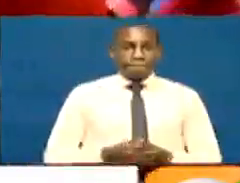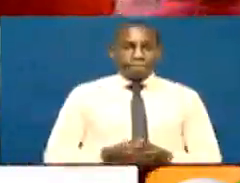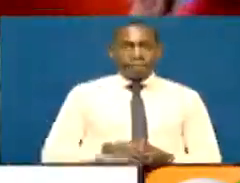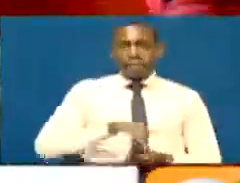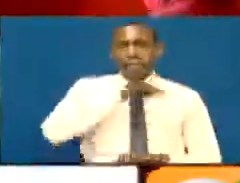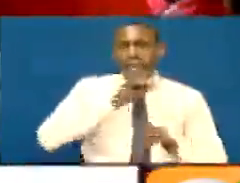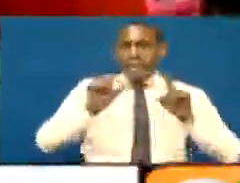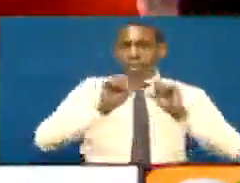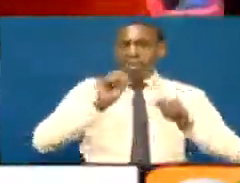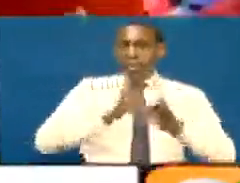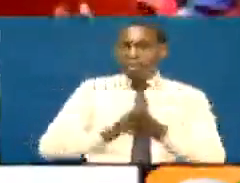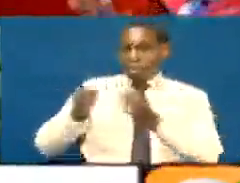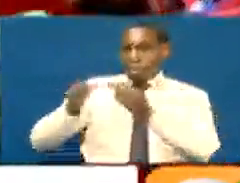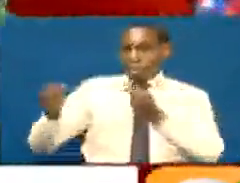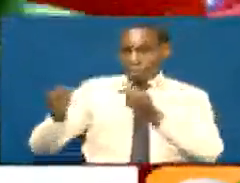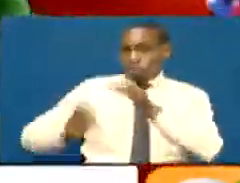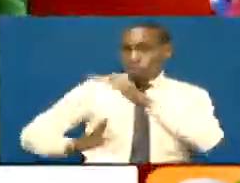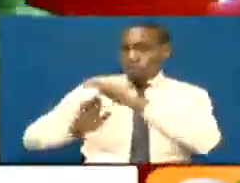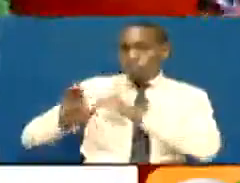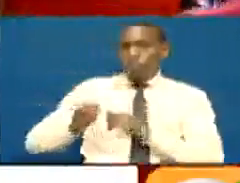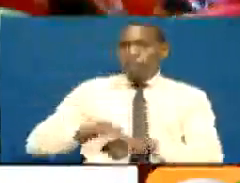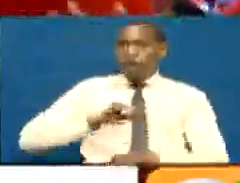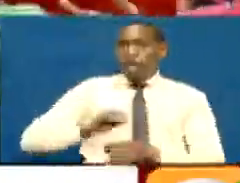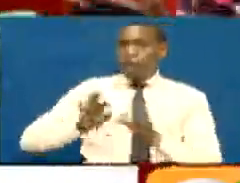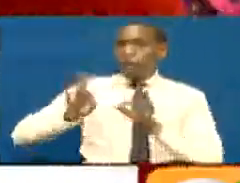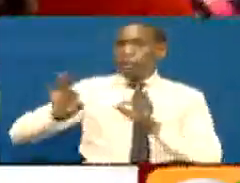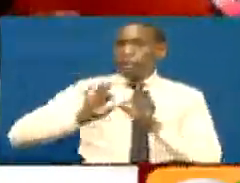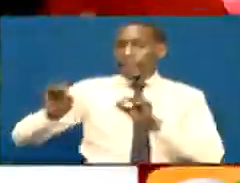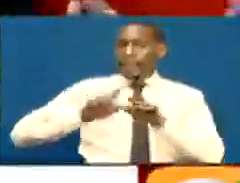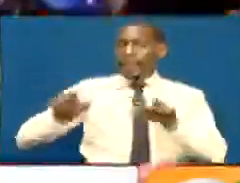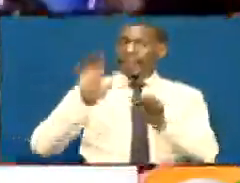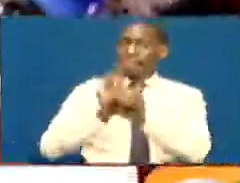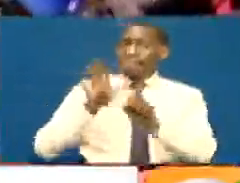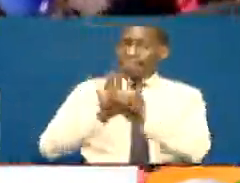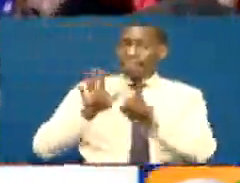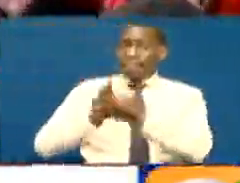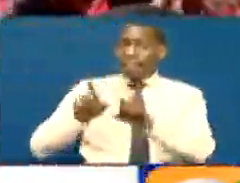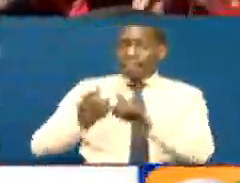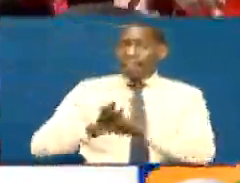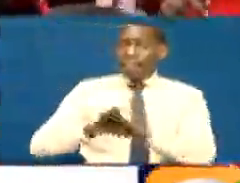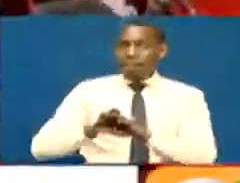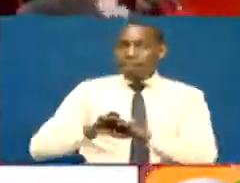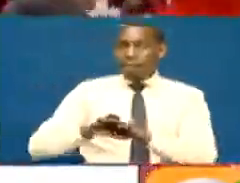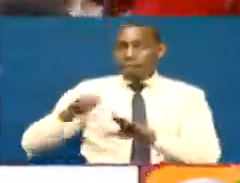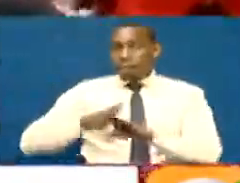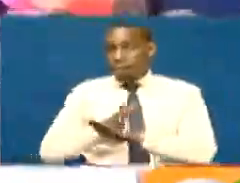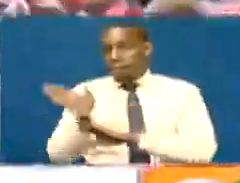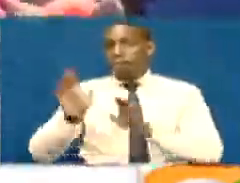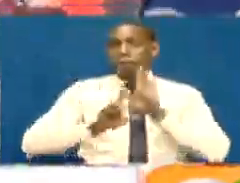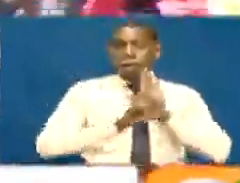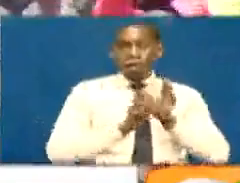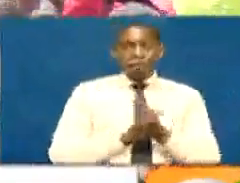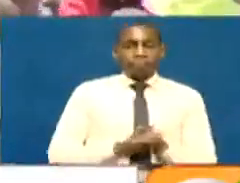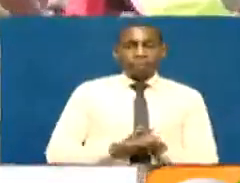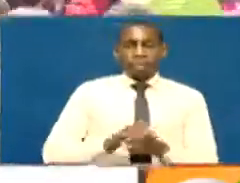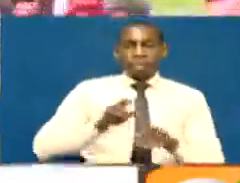Odinga akidai kwamba mpinzani wake mkuu anamiliki maelfu ya ekari za mashamba nchini alizozipata kinyume na sheria.